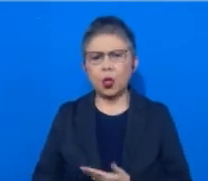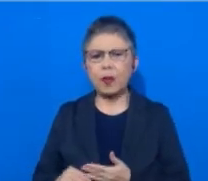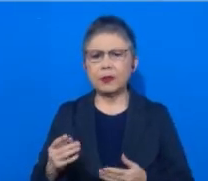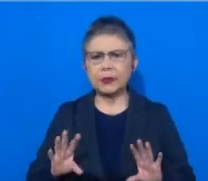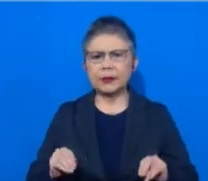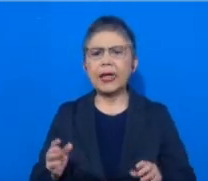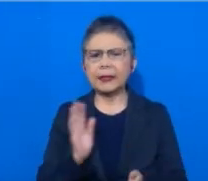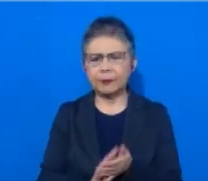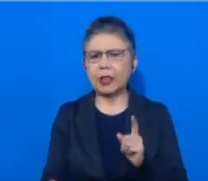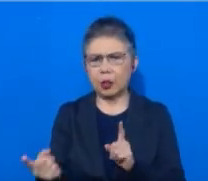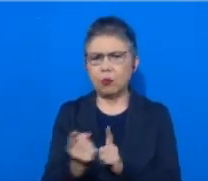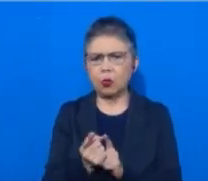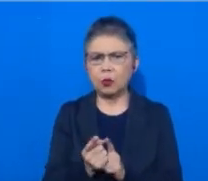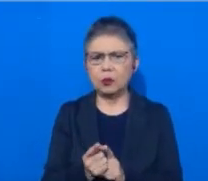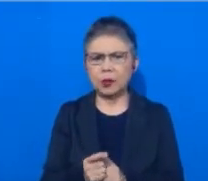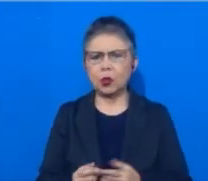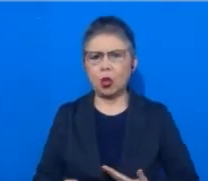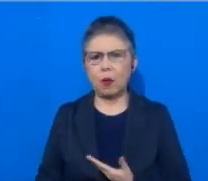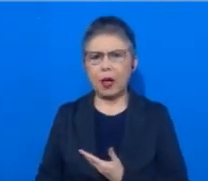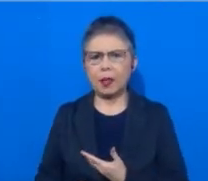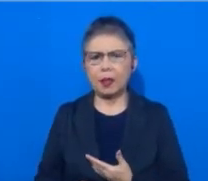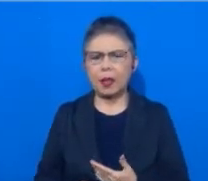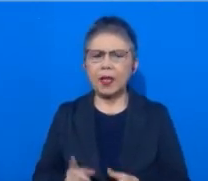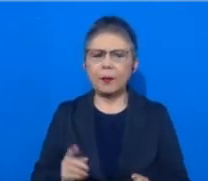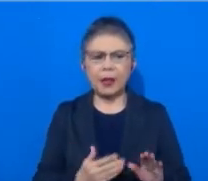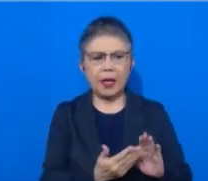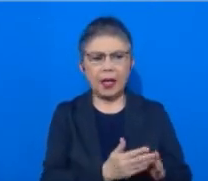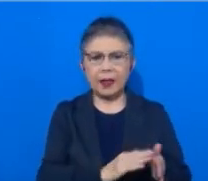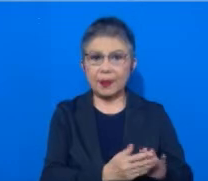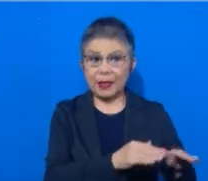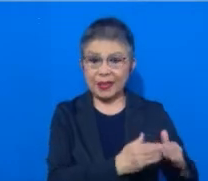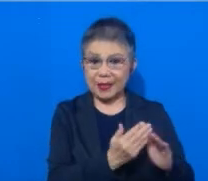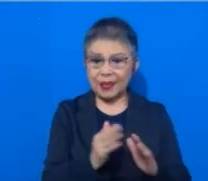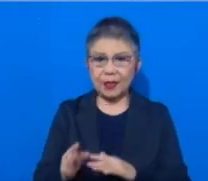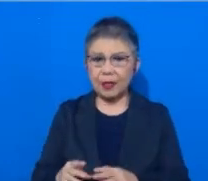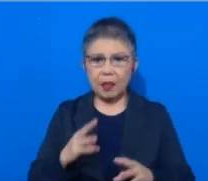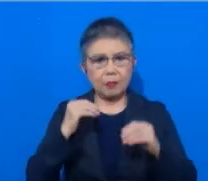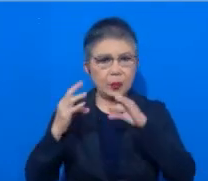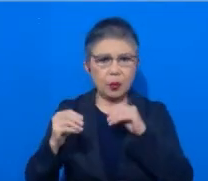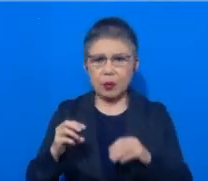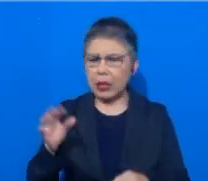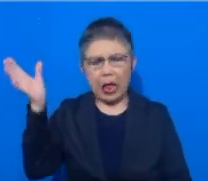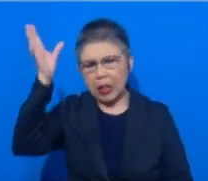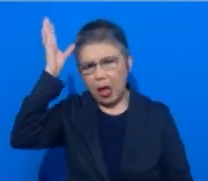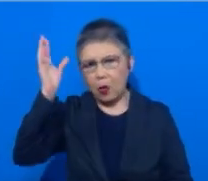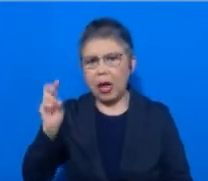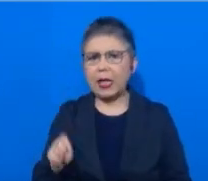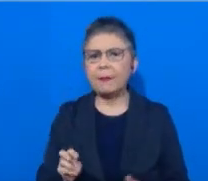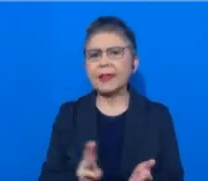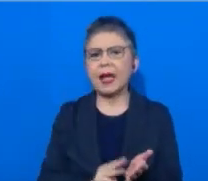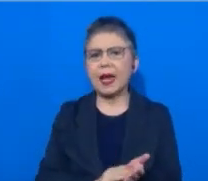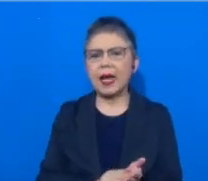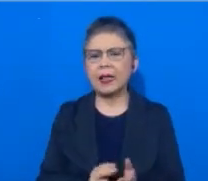masih anaknya jadi gak ada tanda-tanda yang yang yang ada permasalahan tidak kitaak